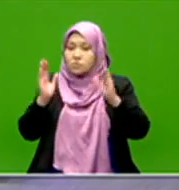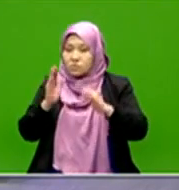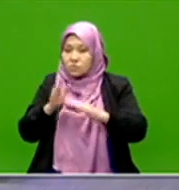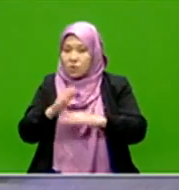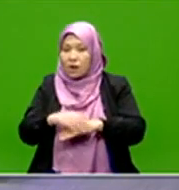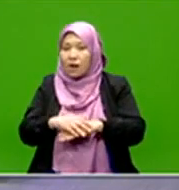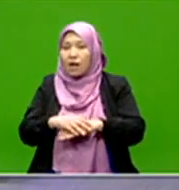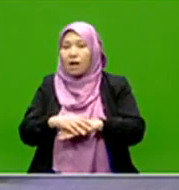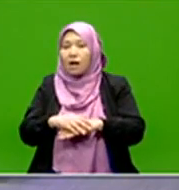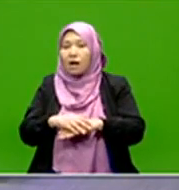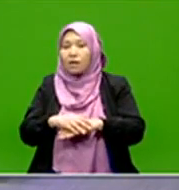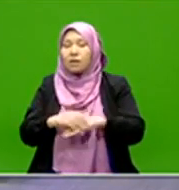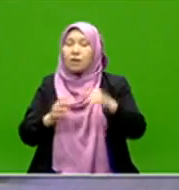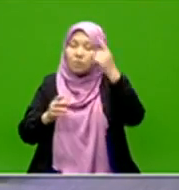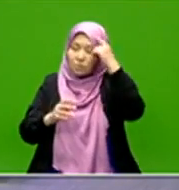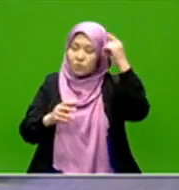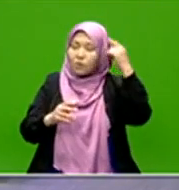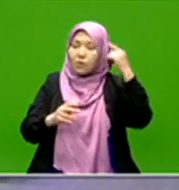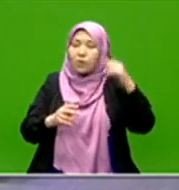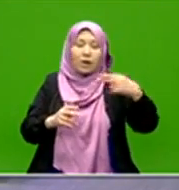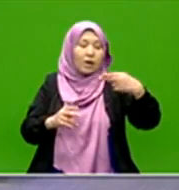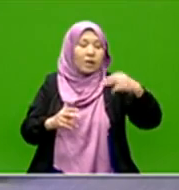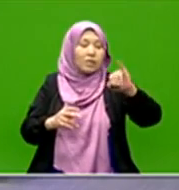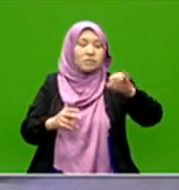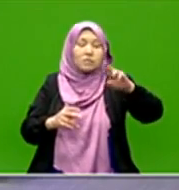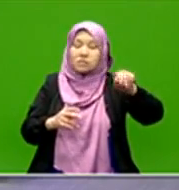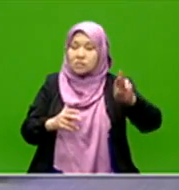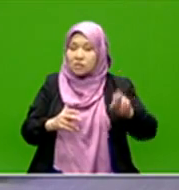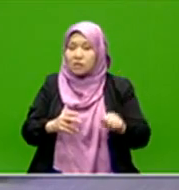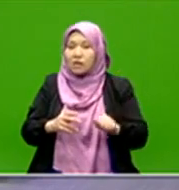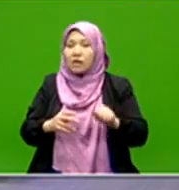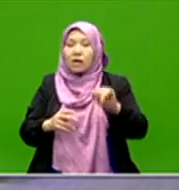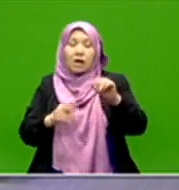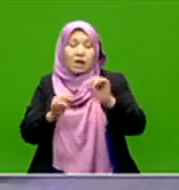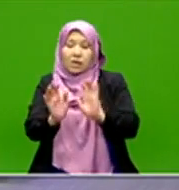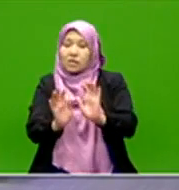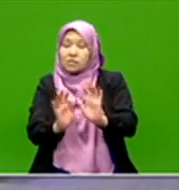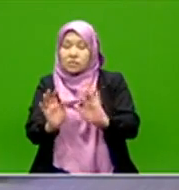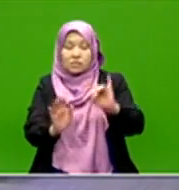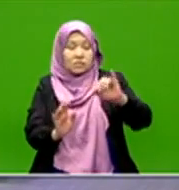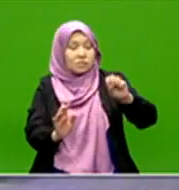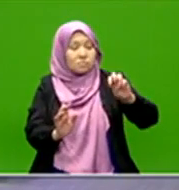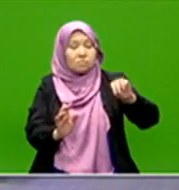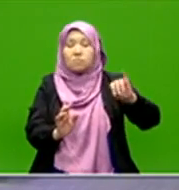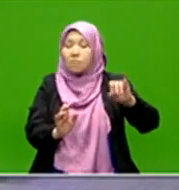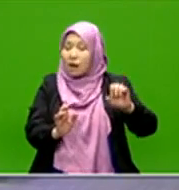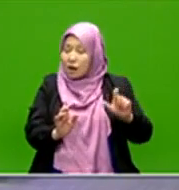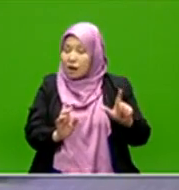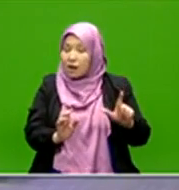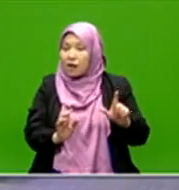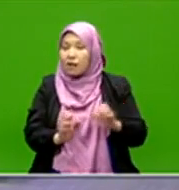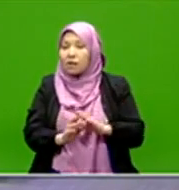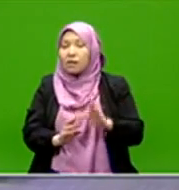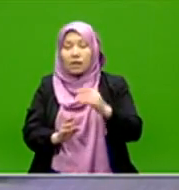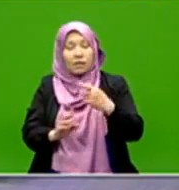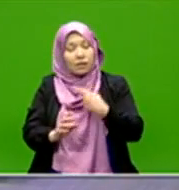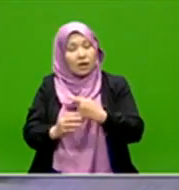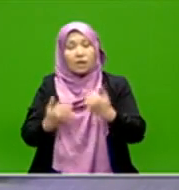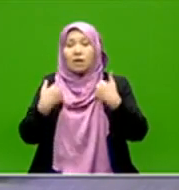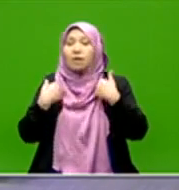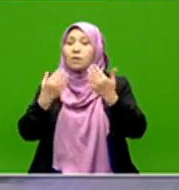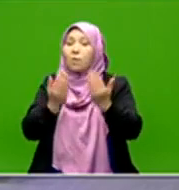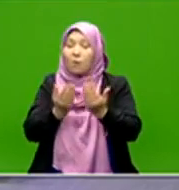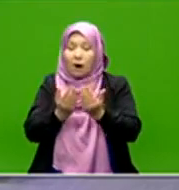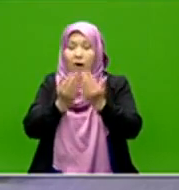berpusing, melalui Hijr Ismail, kemudian kita akan jumpa satu penjuru Ruknul Yamani, Ustaz, yang kita ada doa yang kita baca,